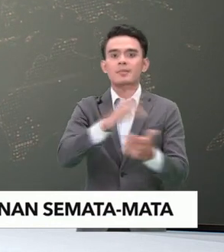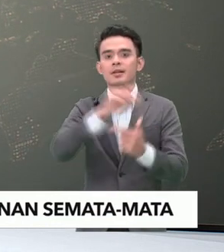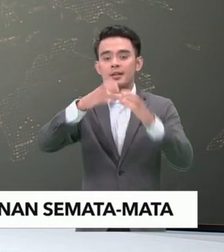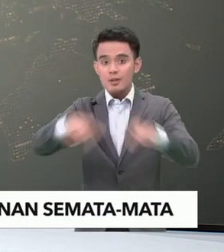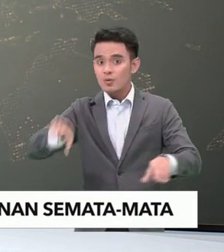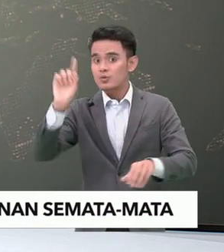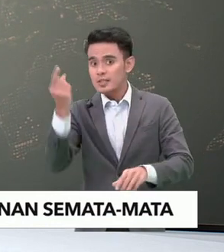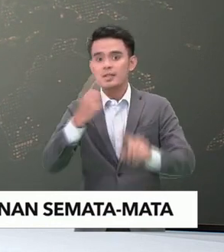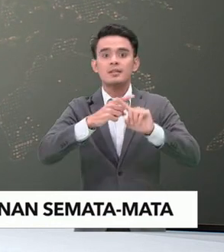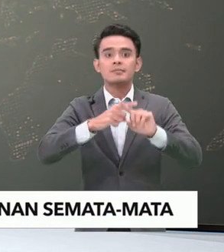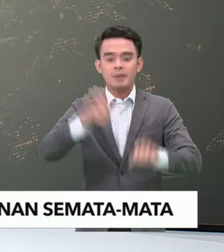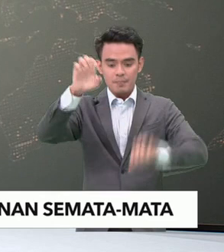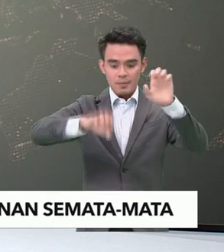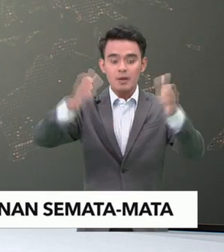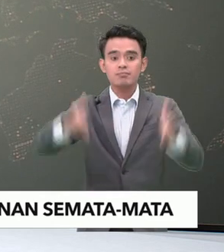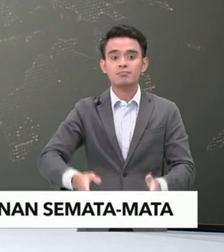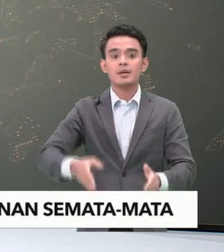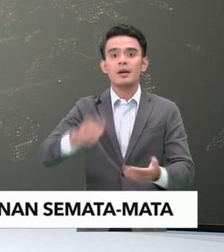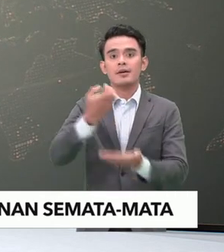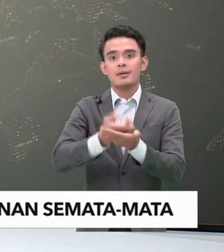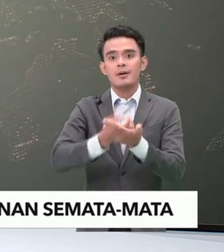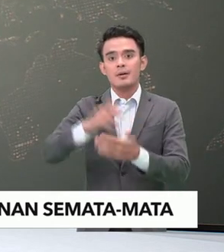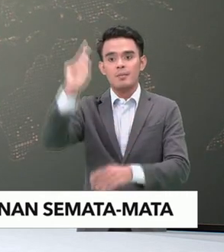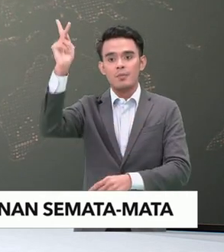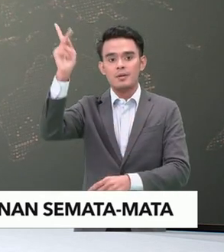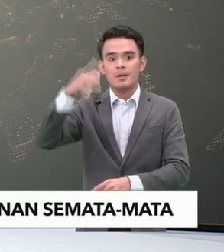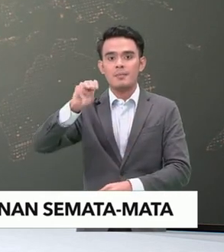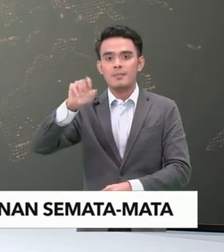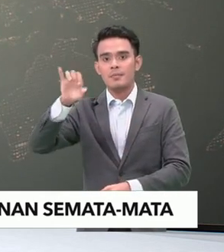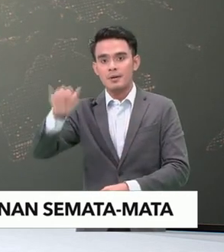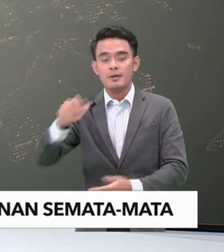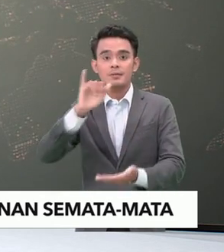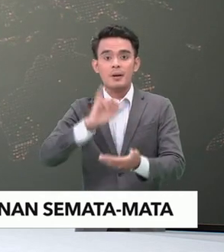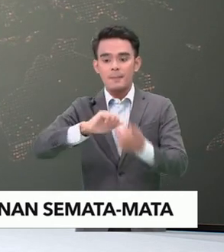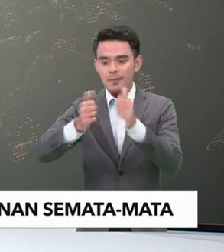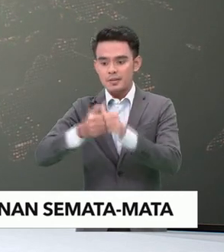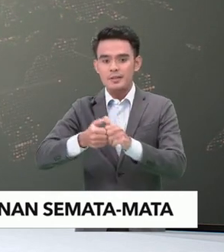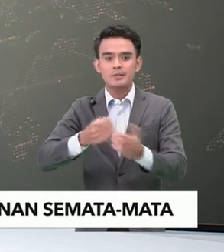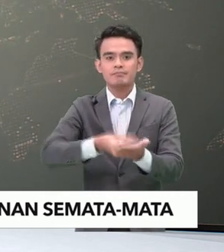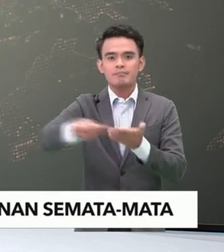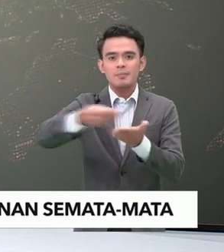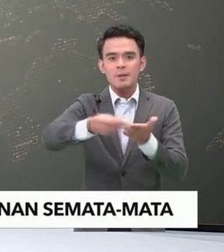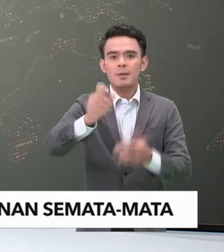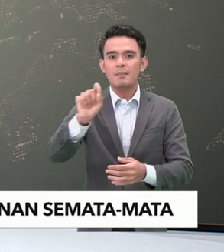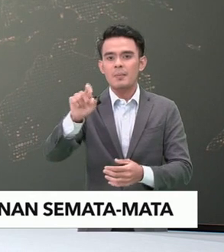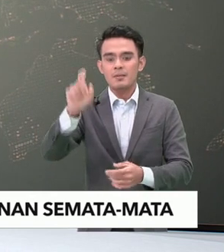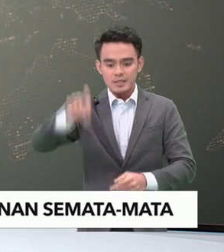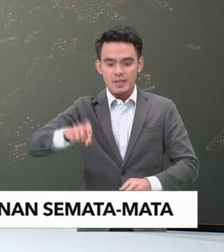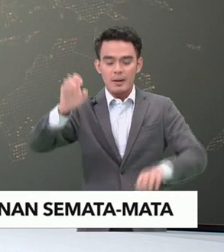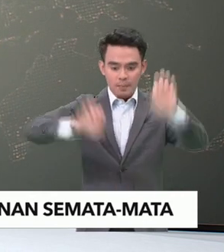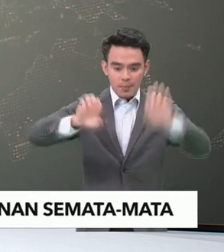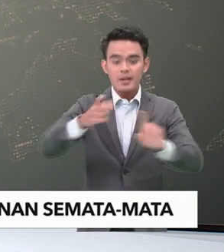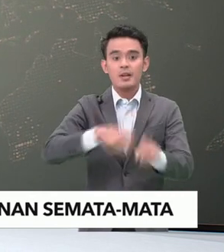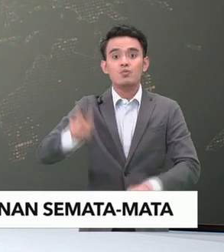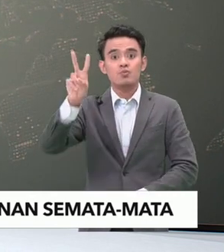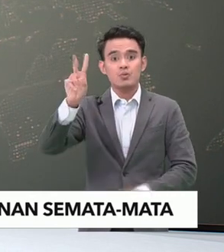semata-mata. Penganalisis ekonomi Profesor Madya Dr. Muhammad Yusof Sa'ari menegaskan isu kos sara hidup memerlukan penilaian daripada dua sudut